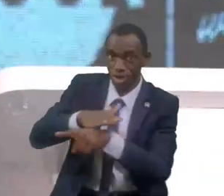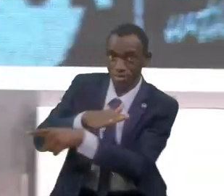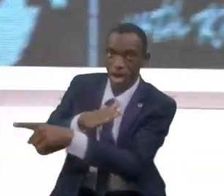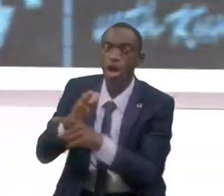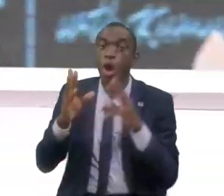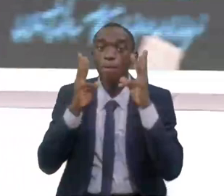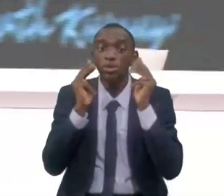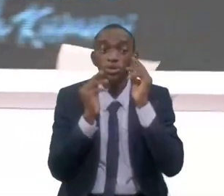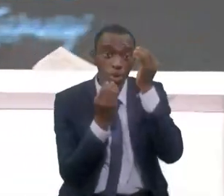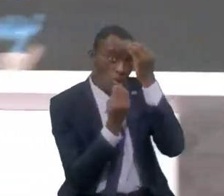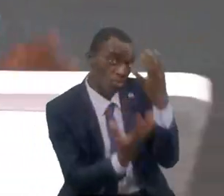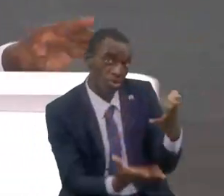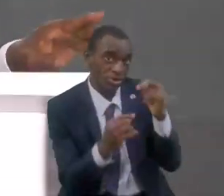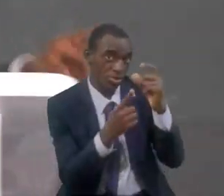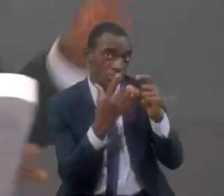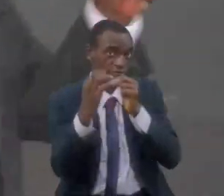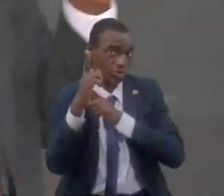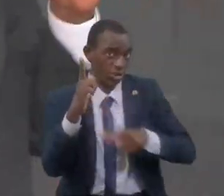la parole de Dieu.